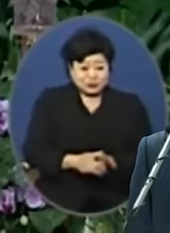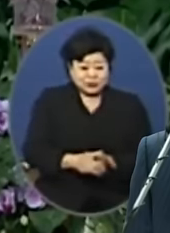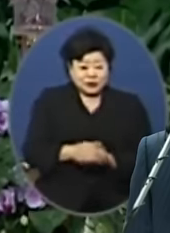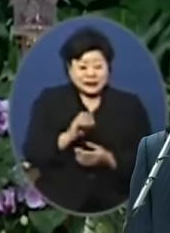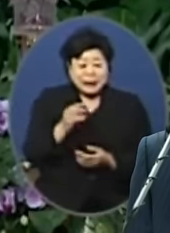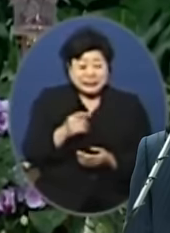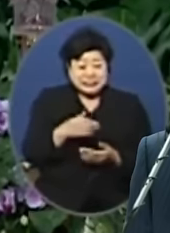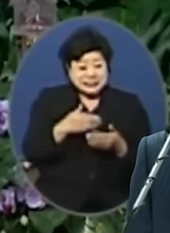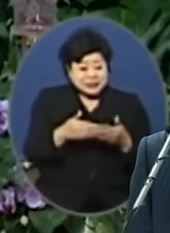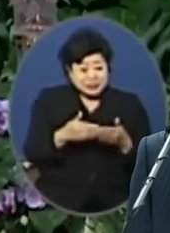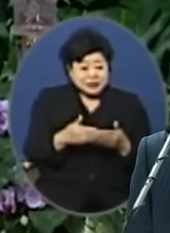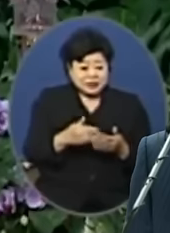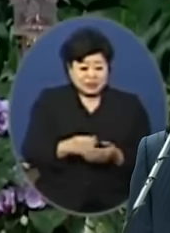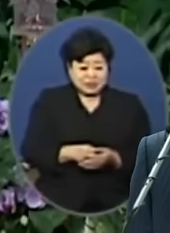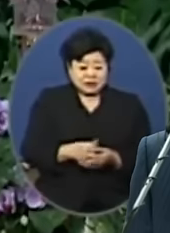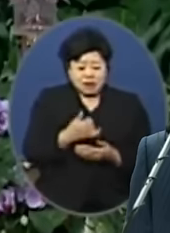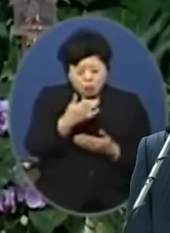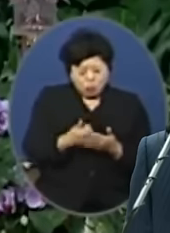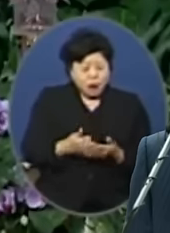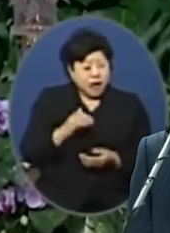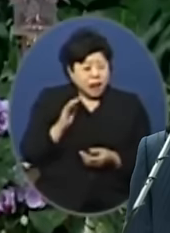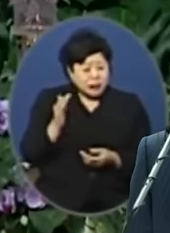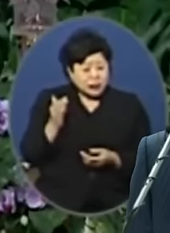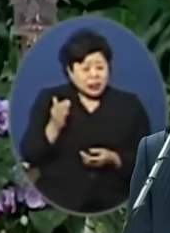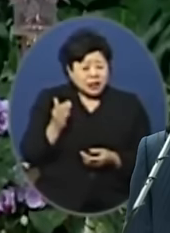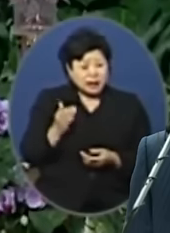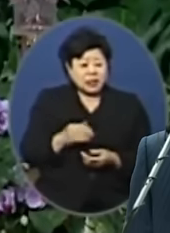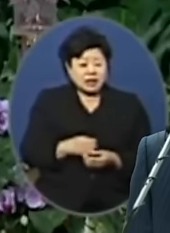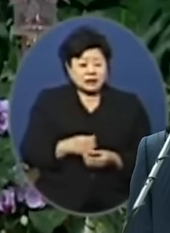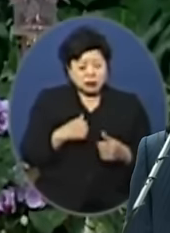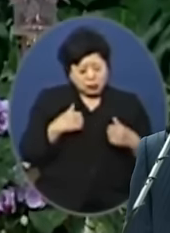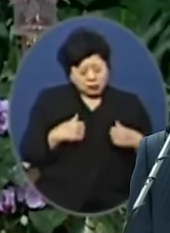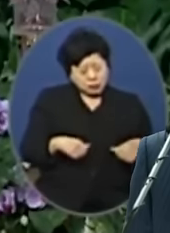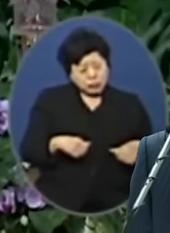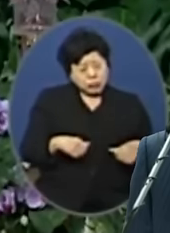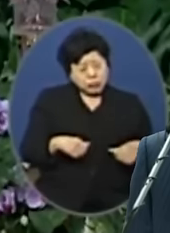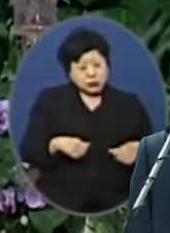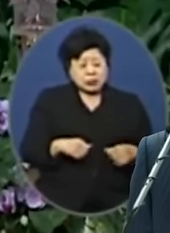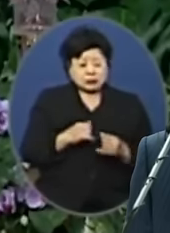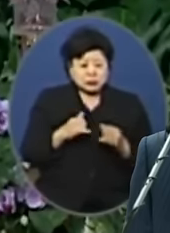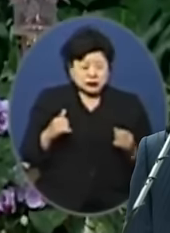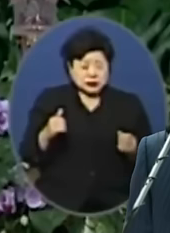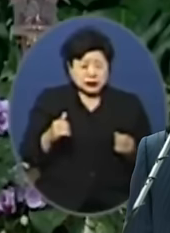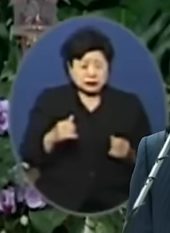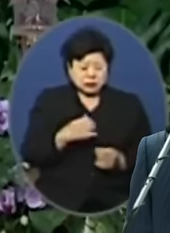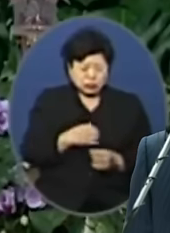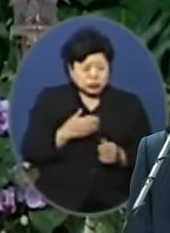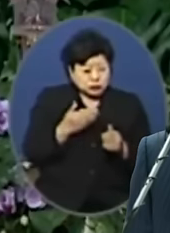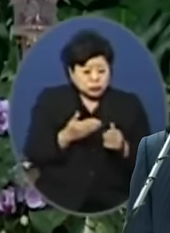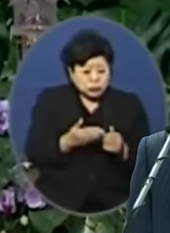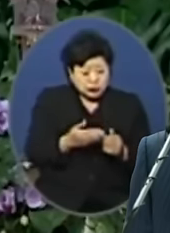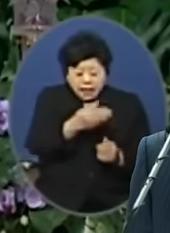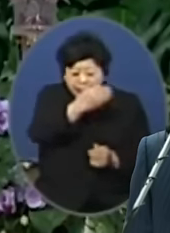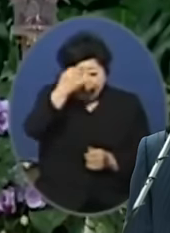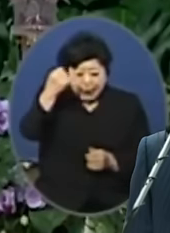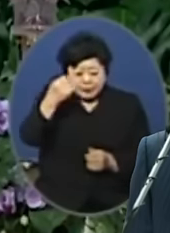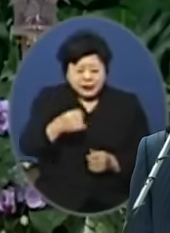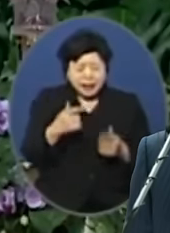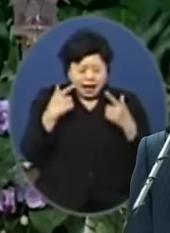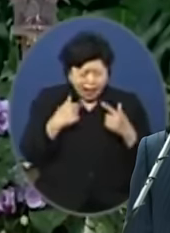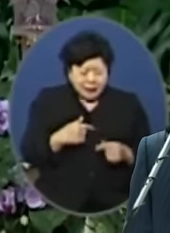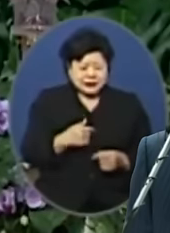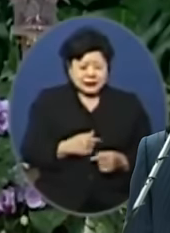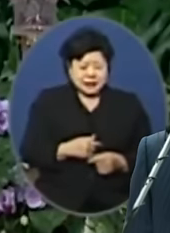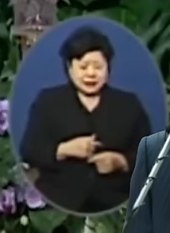다빈치는 호화가 되어서 막간 애가 되어 사람들에게 큰 걱정거리가 되는데 그 할머니는